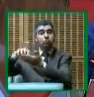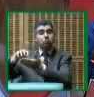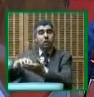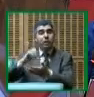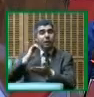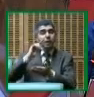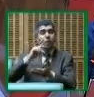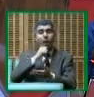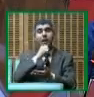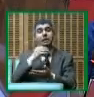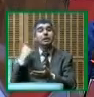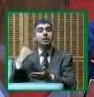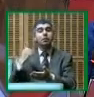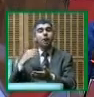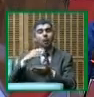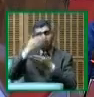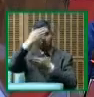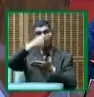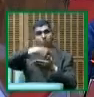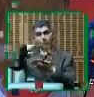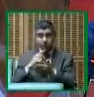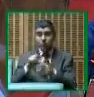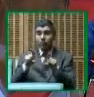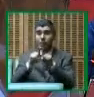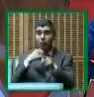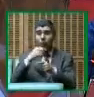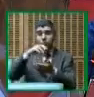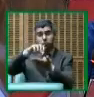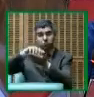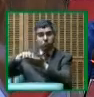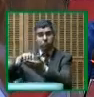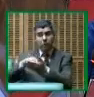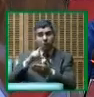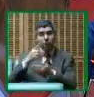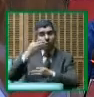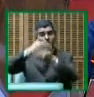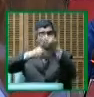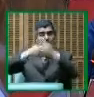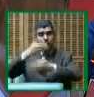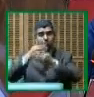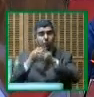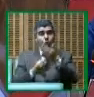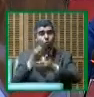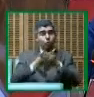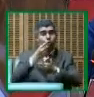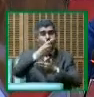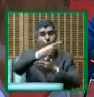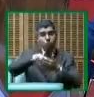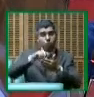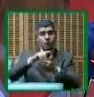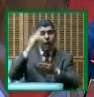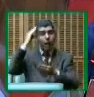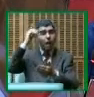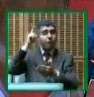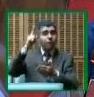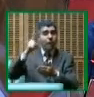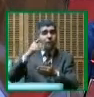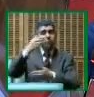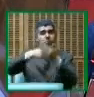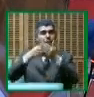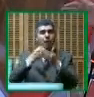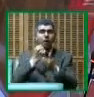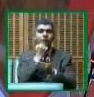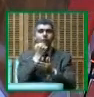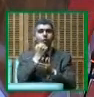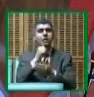نسيجه عاتقه، يعني 31 مدينه قديمه، زيد على ذلك بعض الاحياء اللي هي مبنيه بشكل فاسد بحال الجنانات